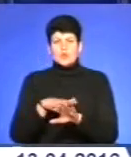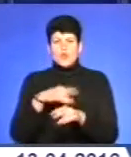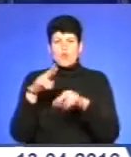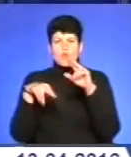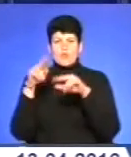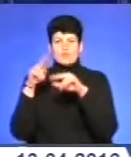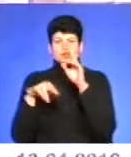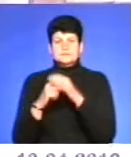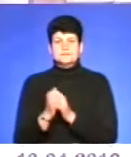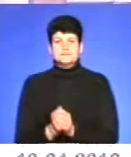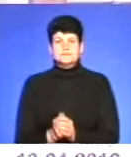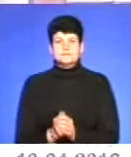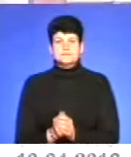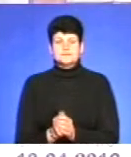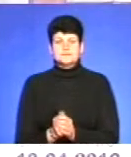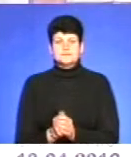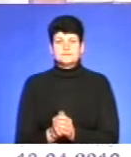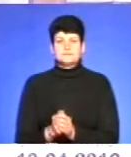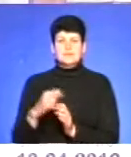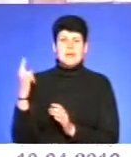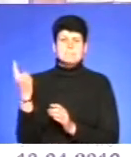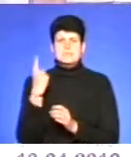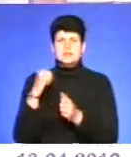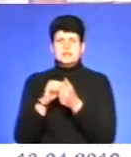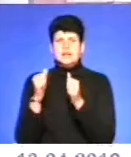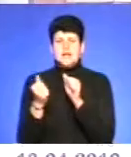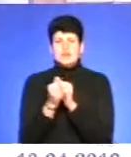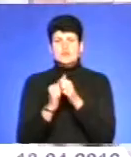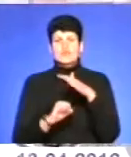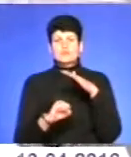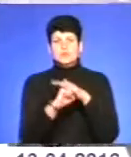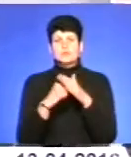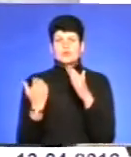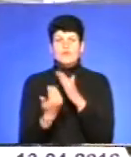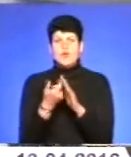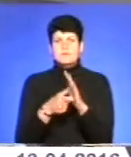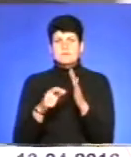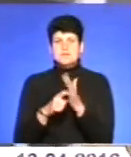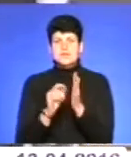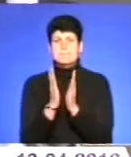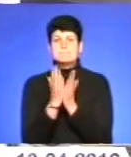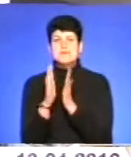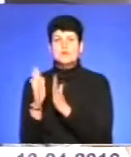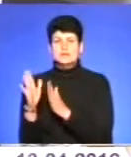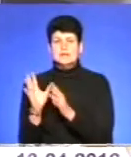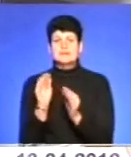Любові Гадомської. Перший камінь у фундамент будівлі нового приміщення бібліотеки заклали ще